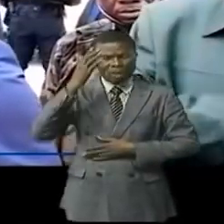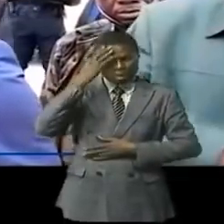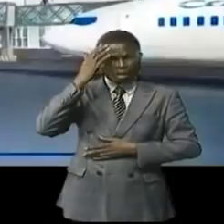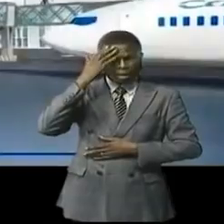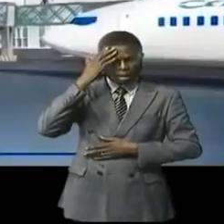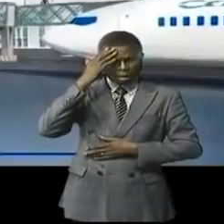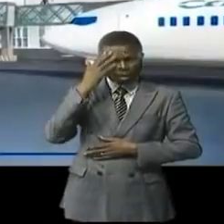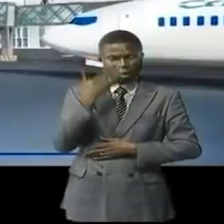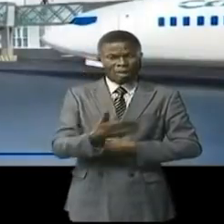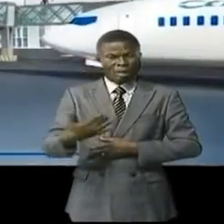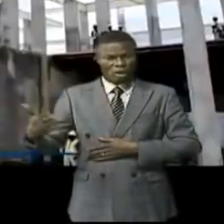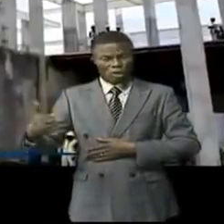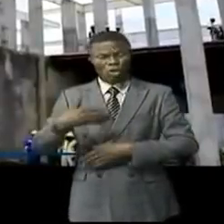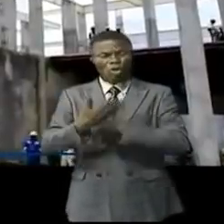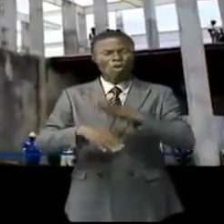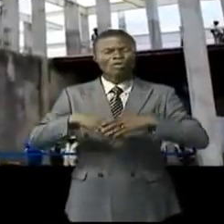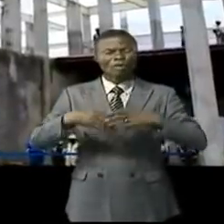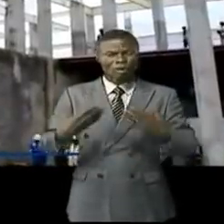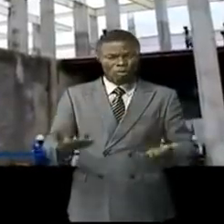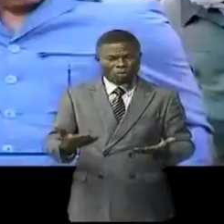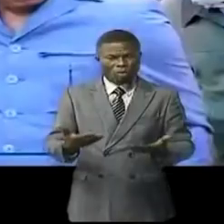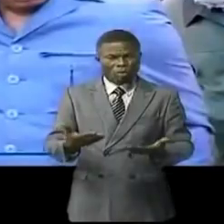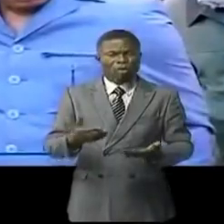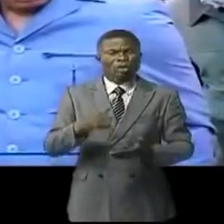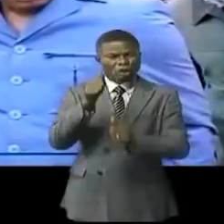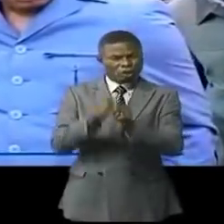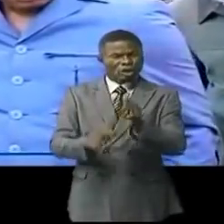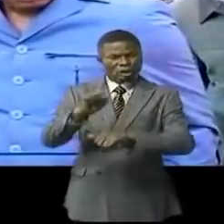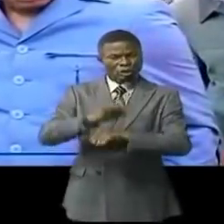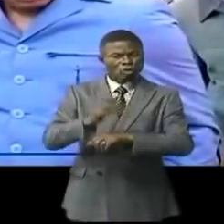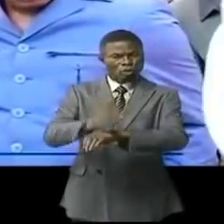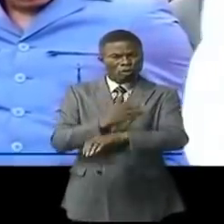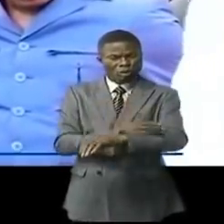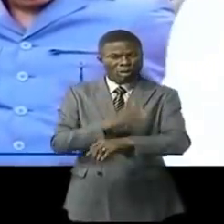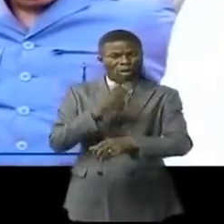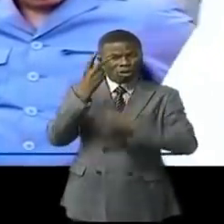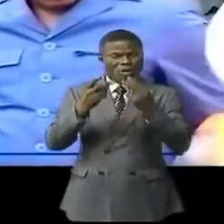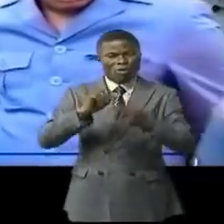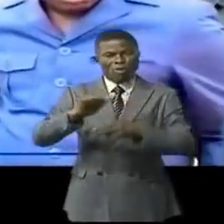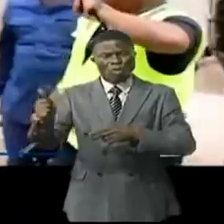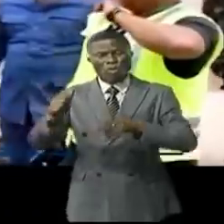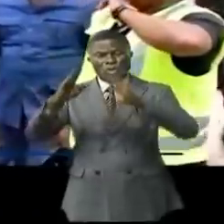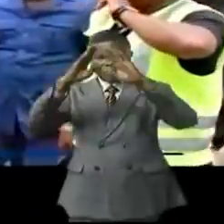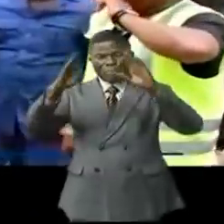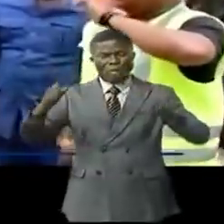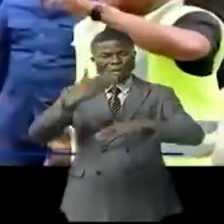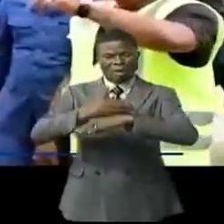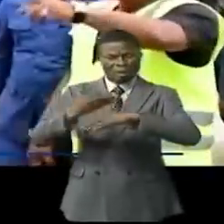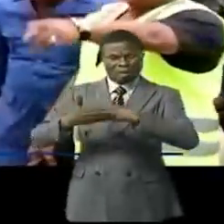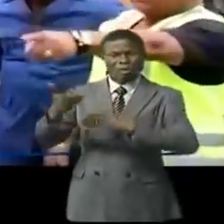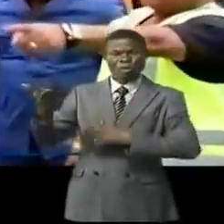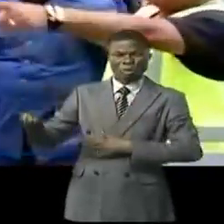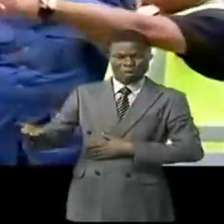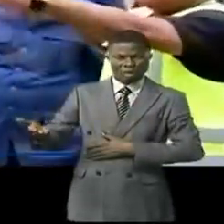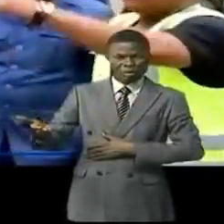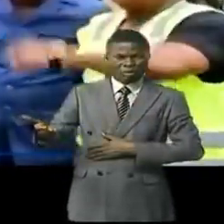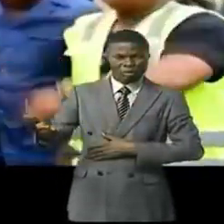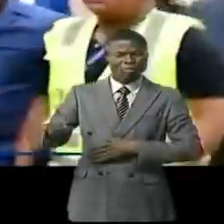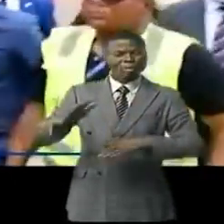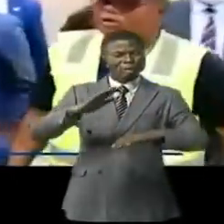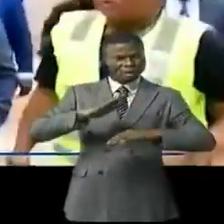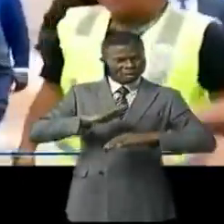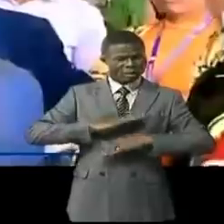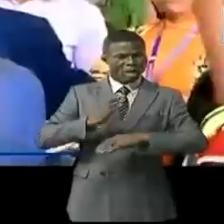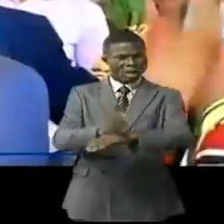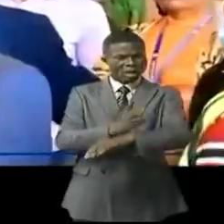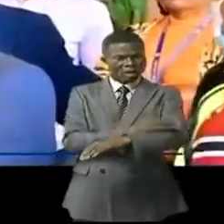de la maquette de ses chefs-d'œuvre qui se forment au jour le jour avant de visiter les différentes structures en cours de construction. Satisfait de